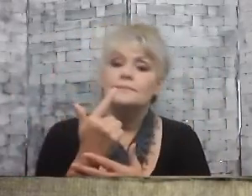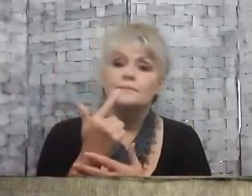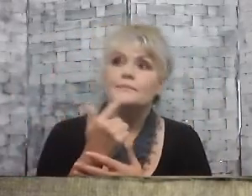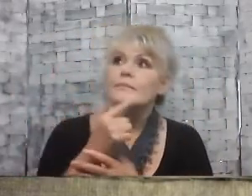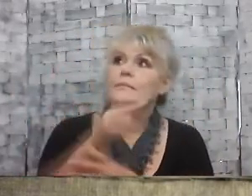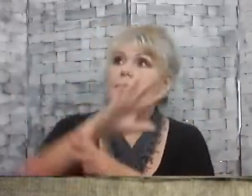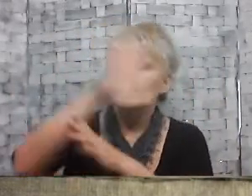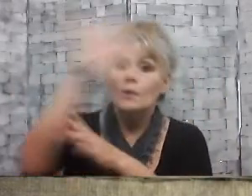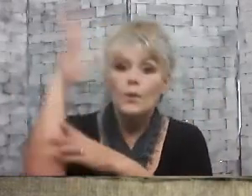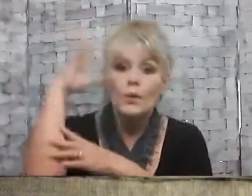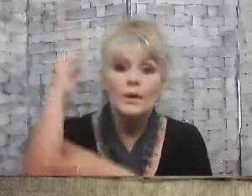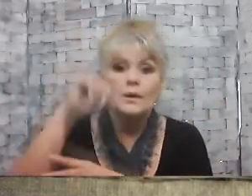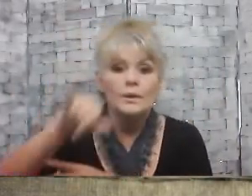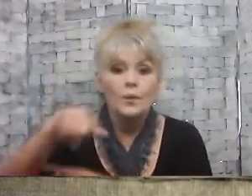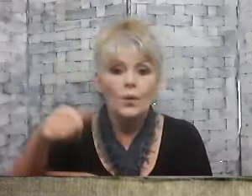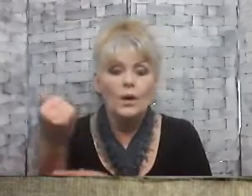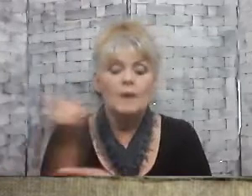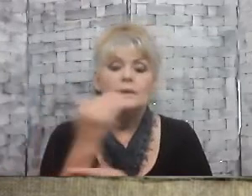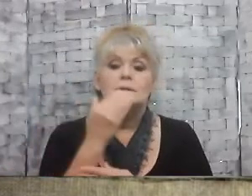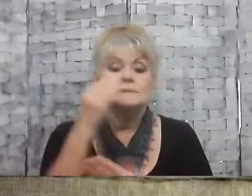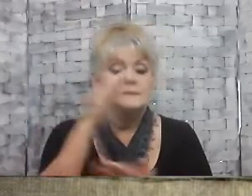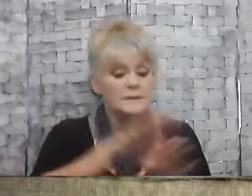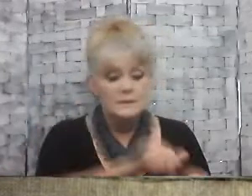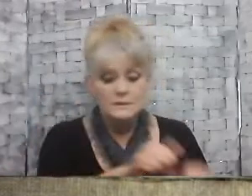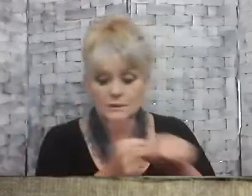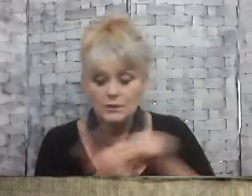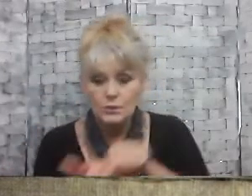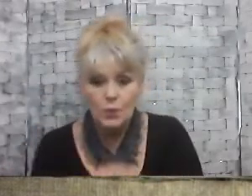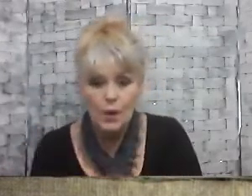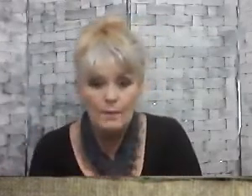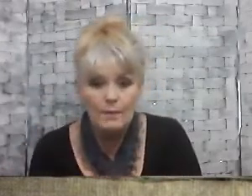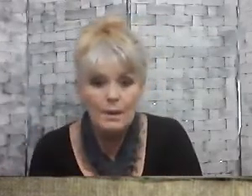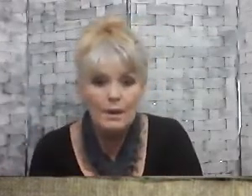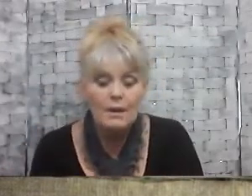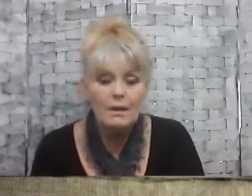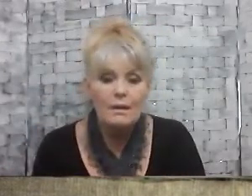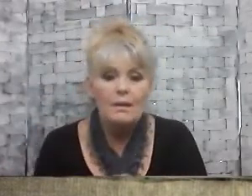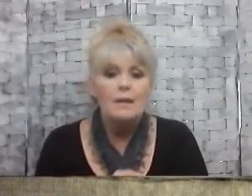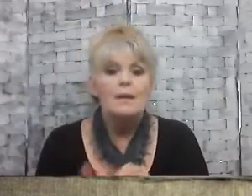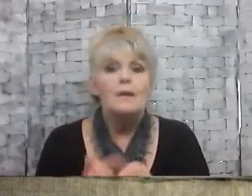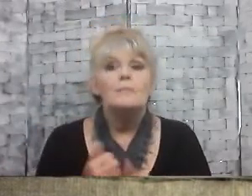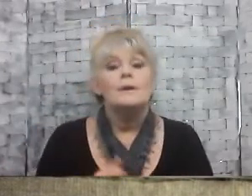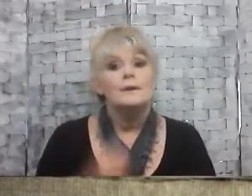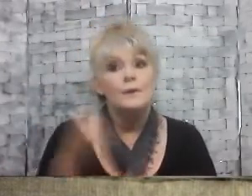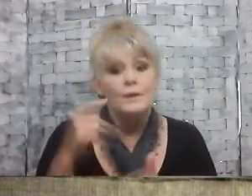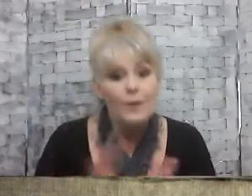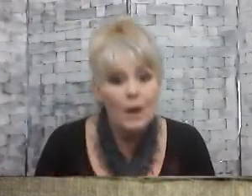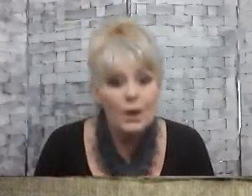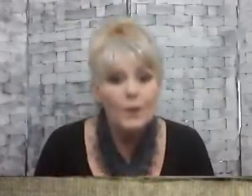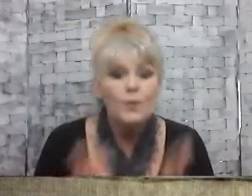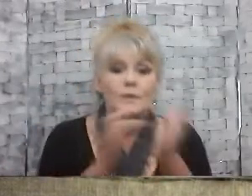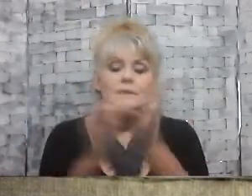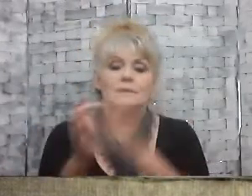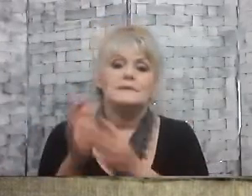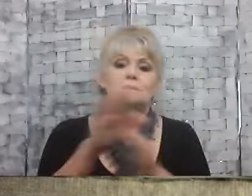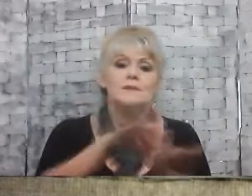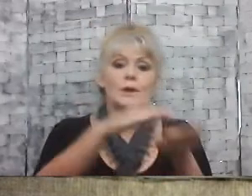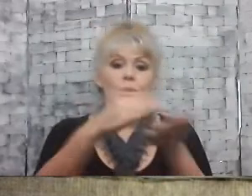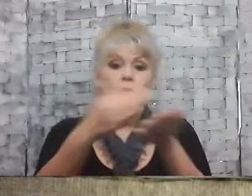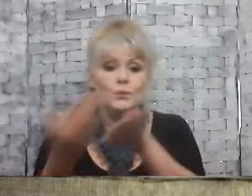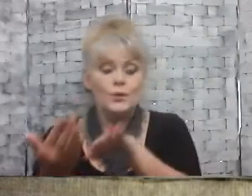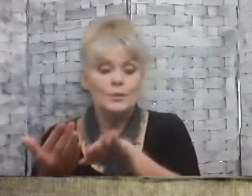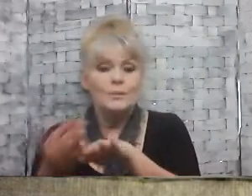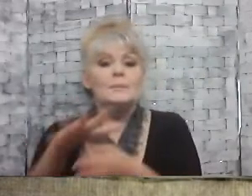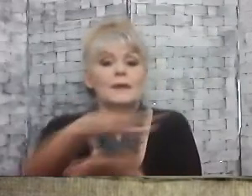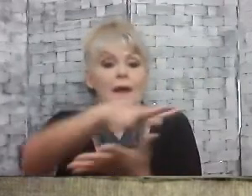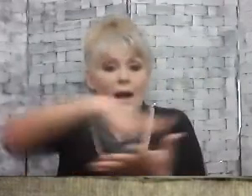daarna, julle het gehoor van Johannes se doop, onthou julle? Die Vader gaan julle nou doop met die Heilige Gees. Waaroor gaan hierdie tema? Nou Johannes, as